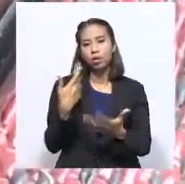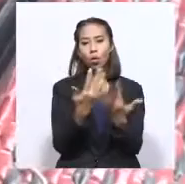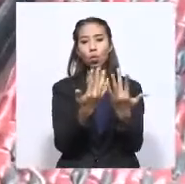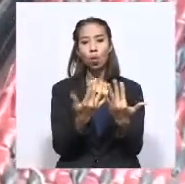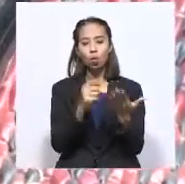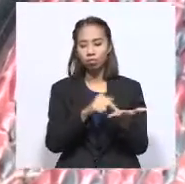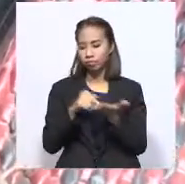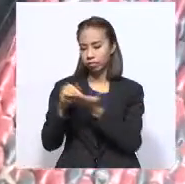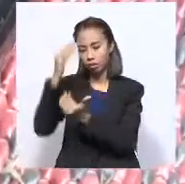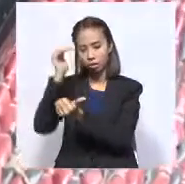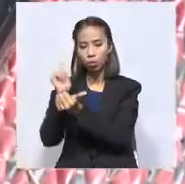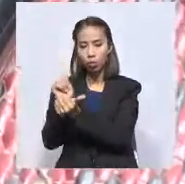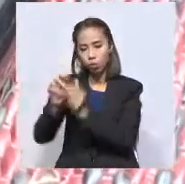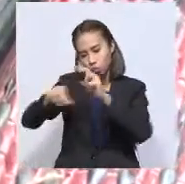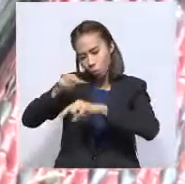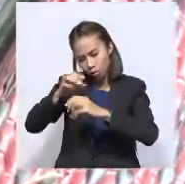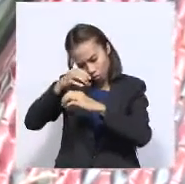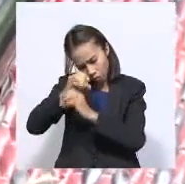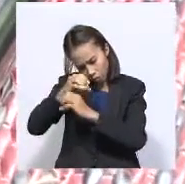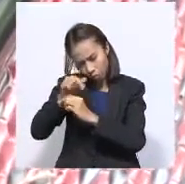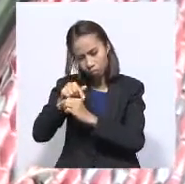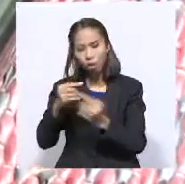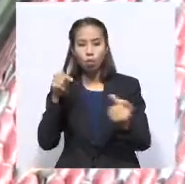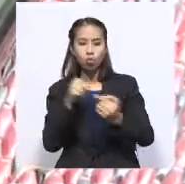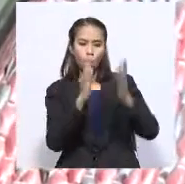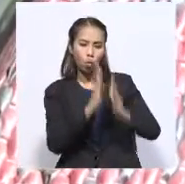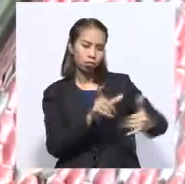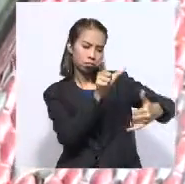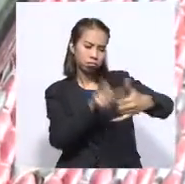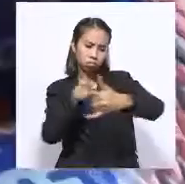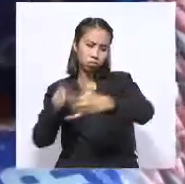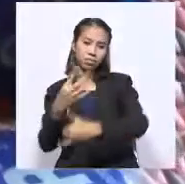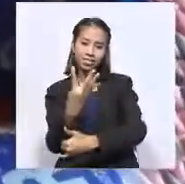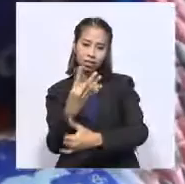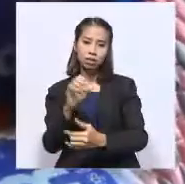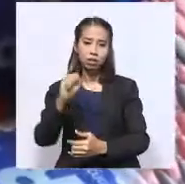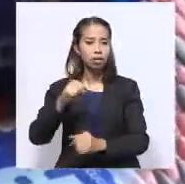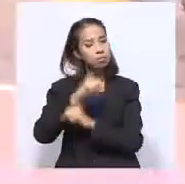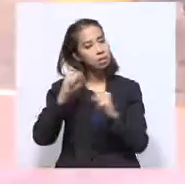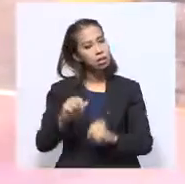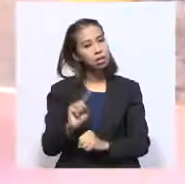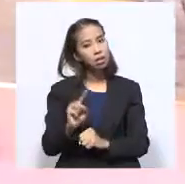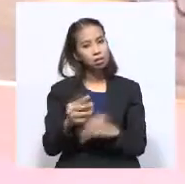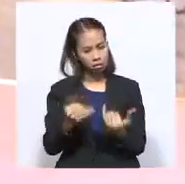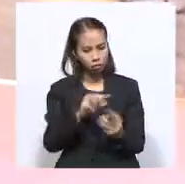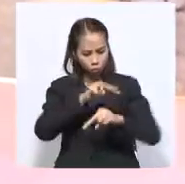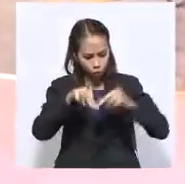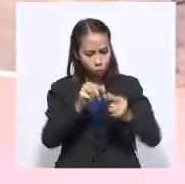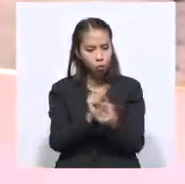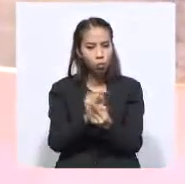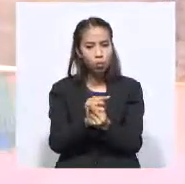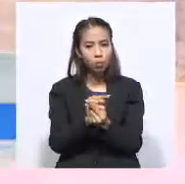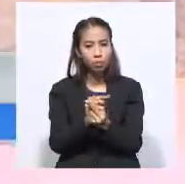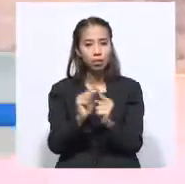วจพิสูจน์หลักฐานกลางตรวจสอบว่าตรงกับผู้ต้องหาทั้ง4คนหรือไม่ ลายมือเราก็ตรวจพบฮะ